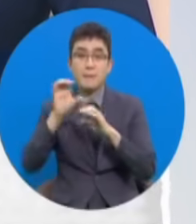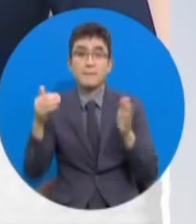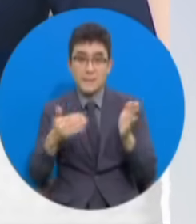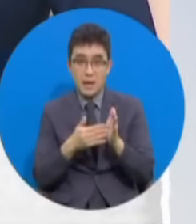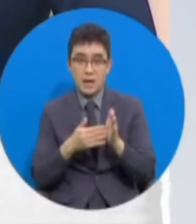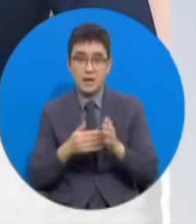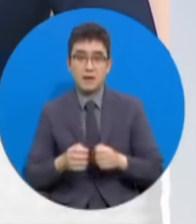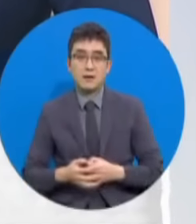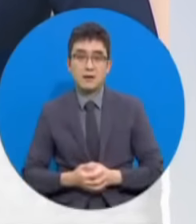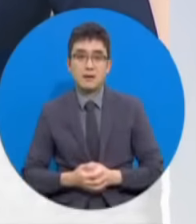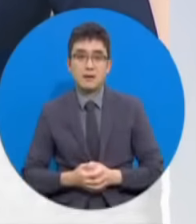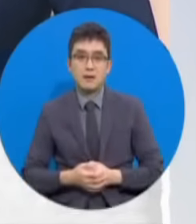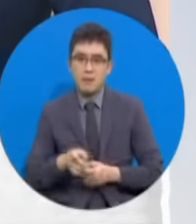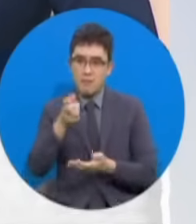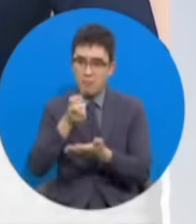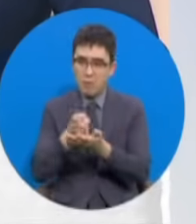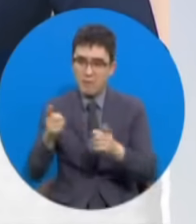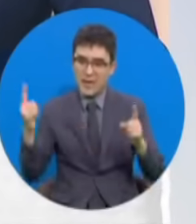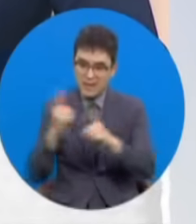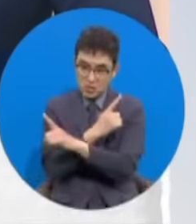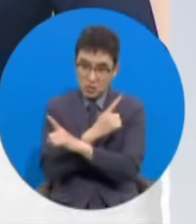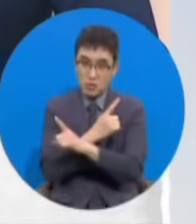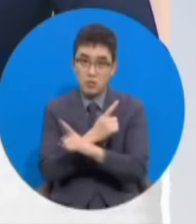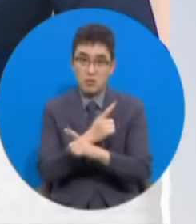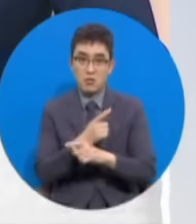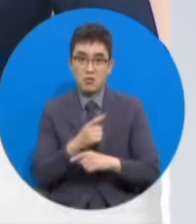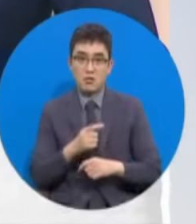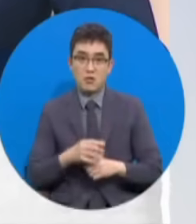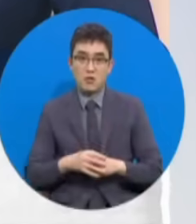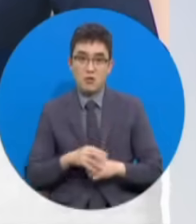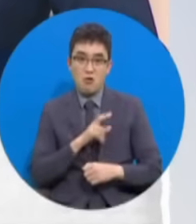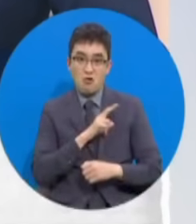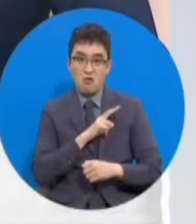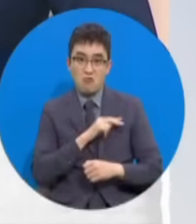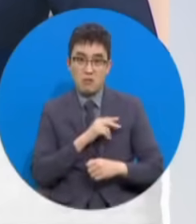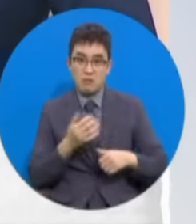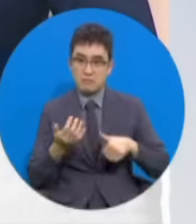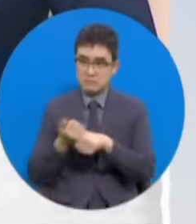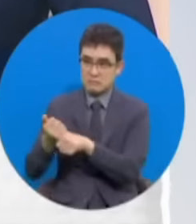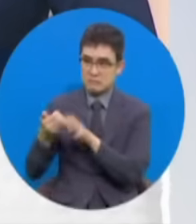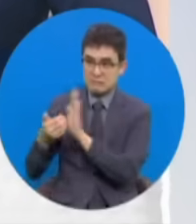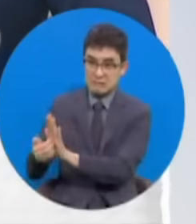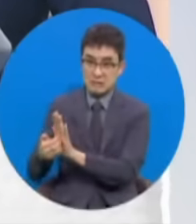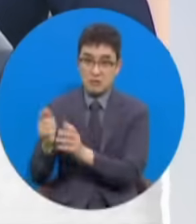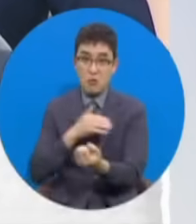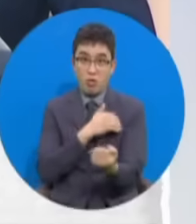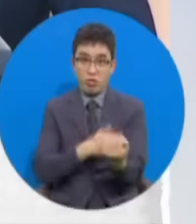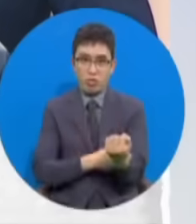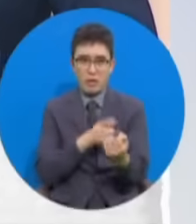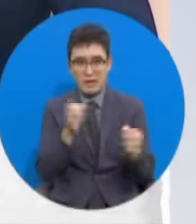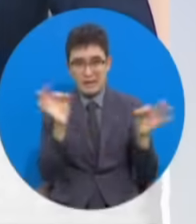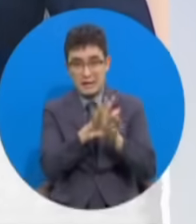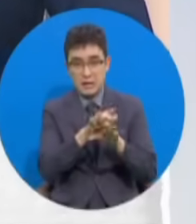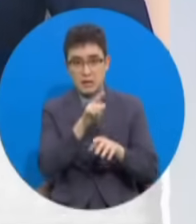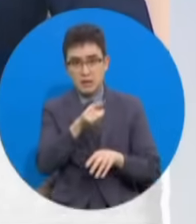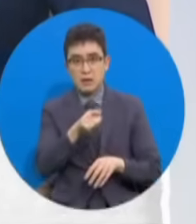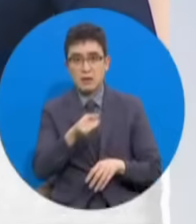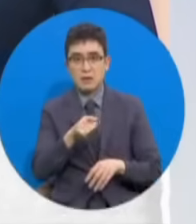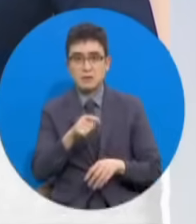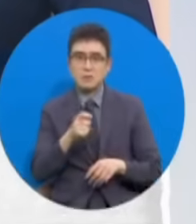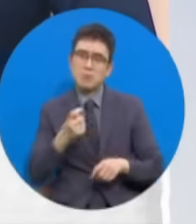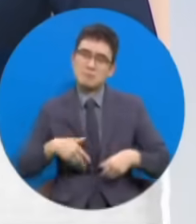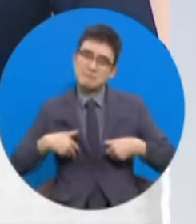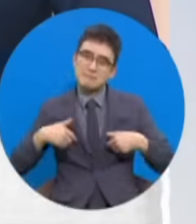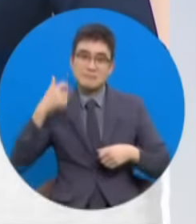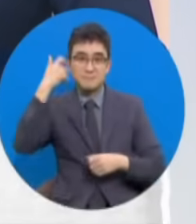했었습니다. 이제 그런 부분에서 법률까지 개정해서 불체포 특권에 대한 논의를 하기에는 아직까지 시기상조 아니냐라는 의견이 조금 있었던 것입니다.